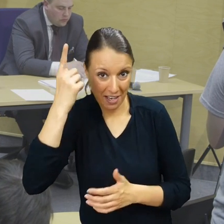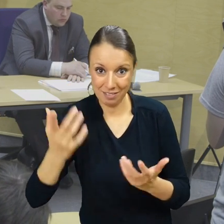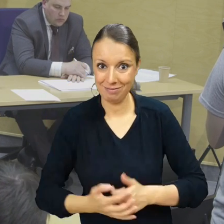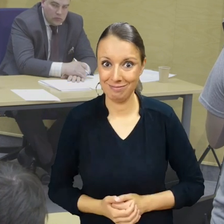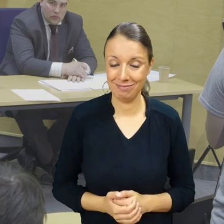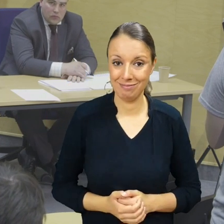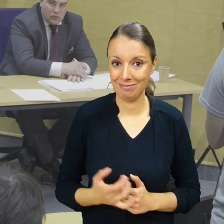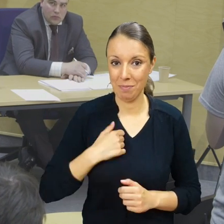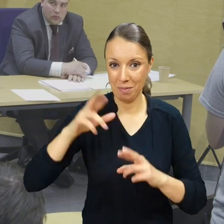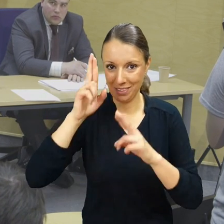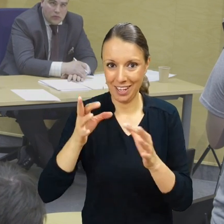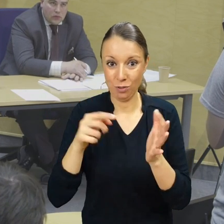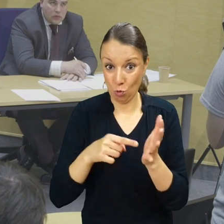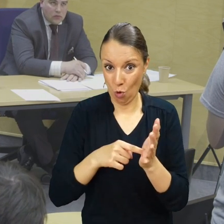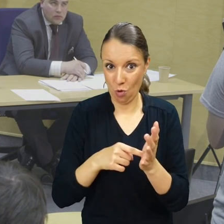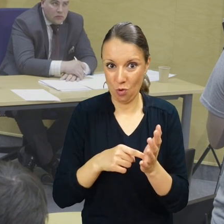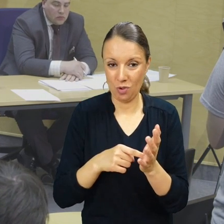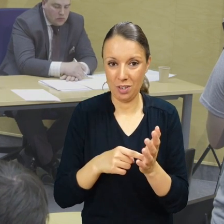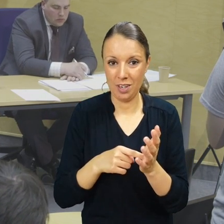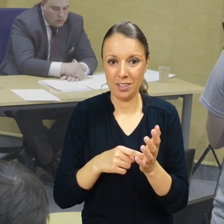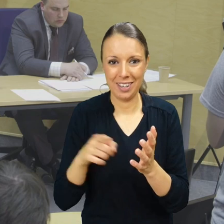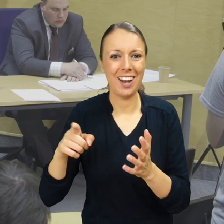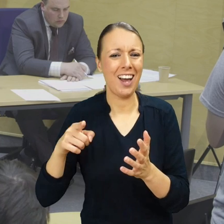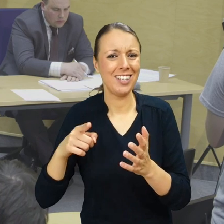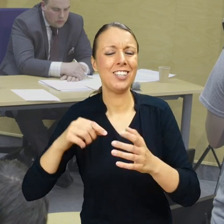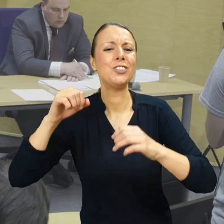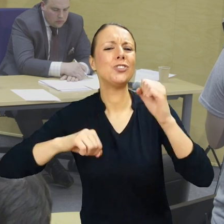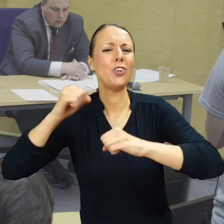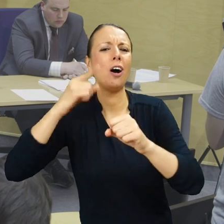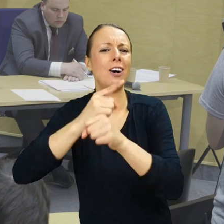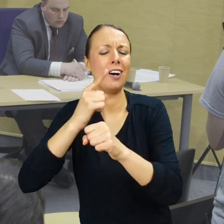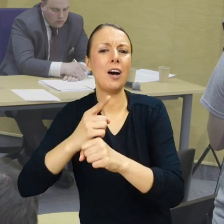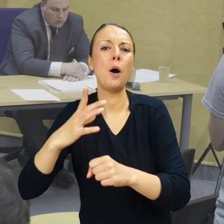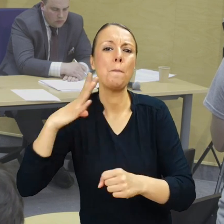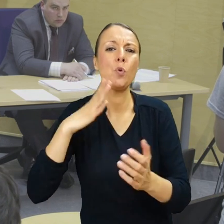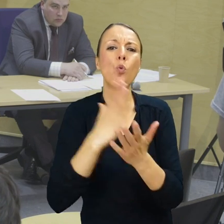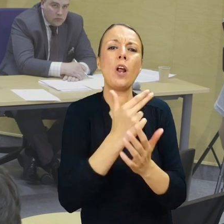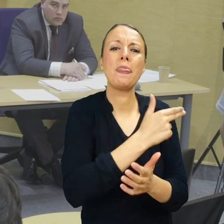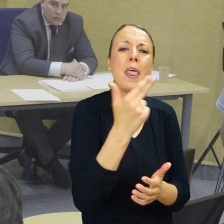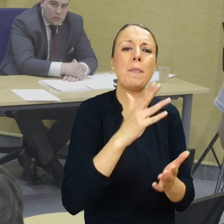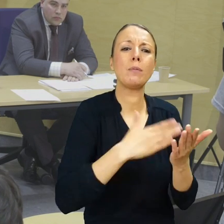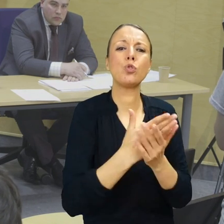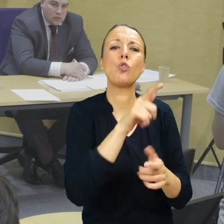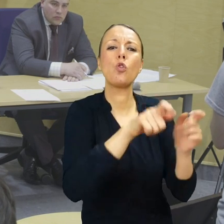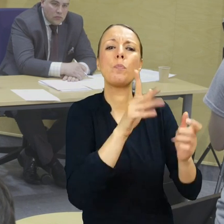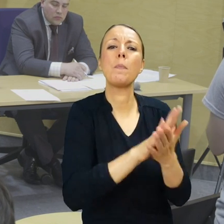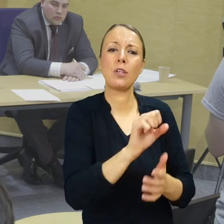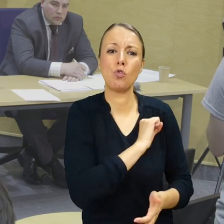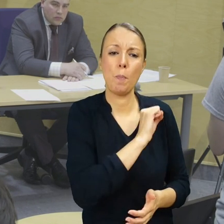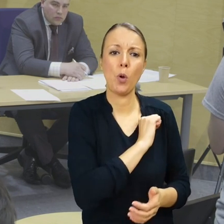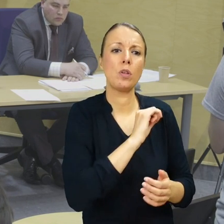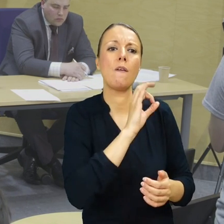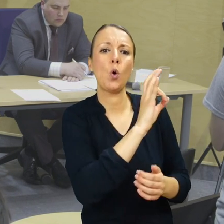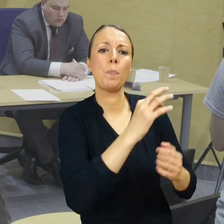orzecznicza, która się kształtuje, było orzeczenie dotyczące algorytmu profilowania bezrobotnych, teraz to się utrwali,